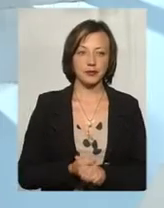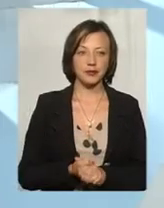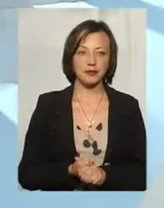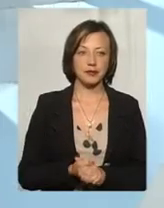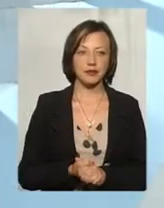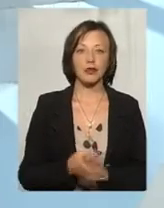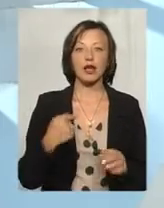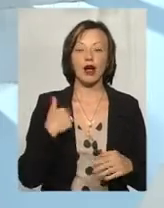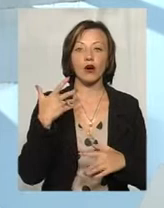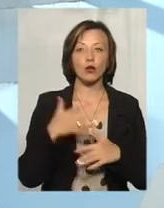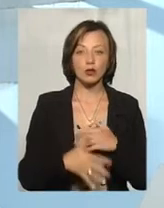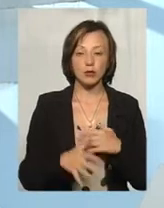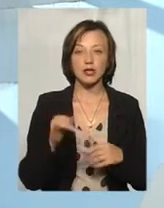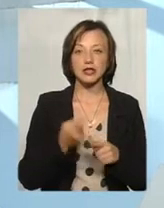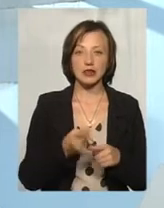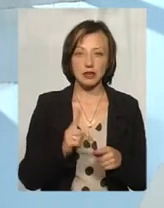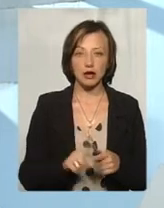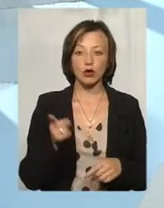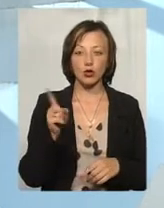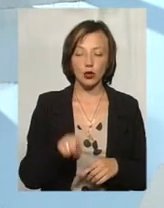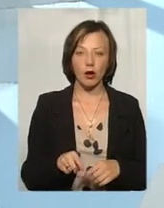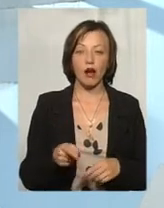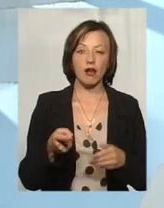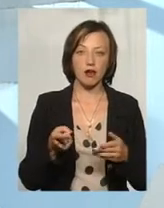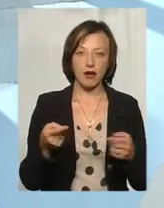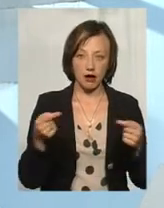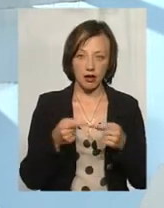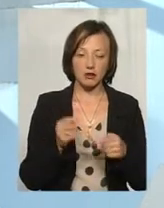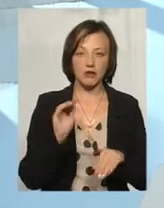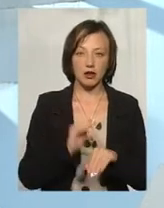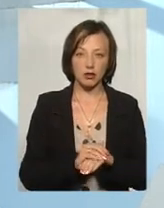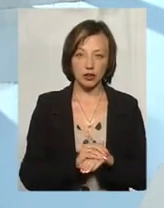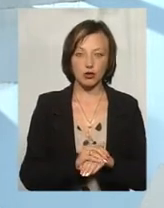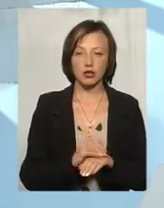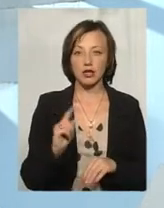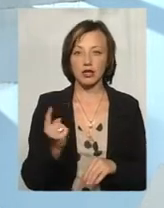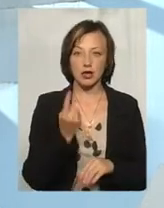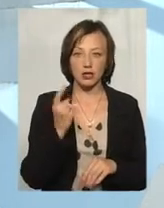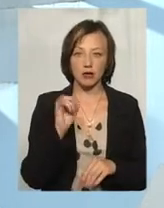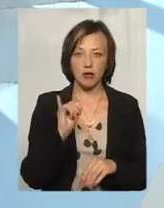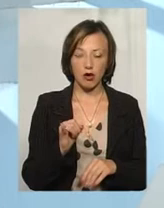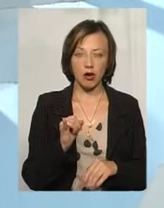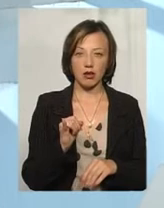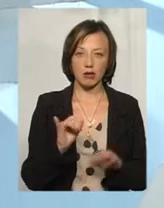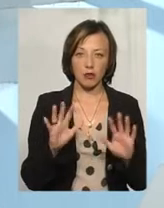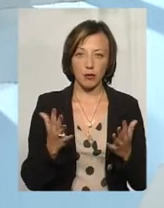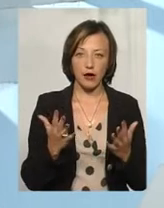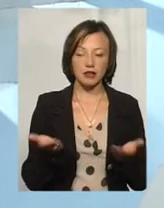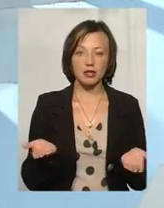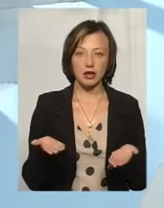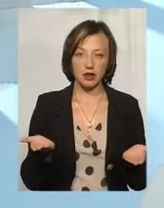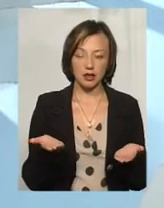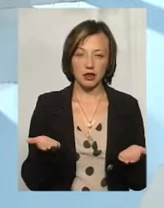це розумію, і це той якраз фактично єдиний негативний момент,